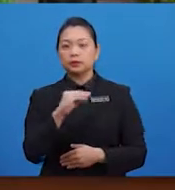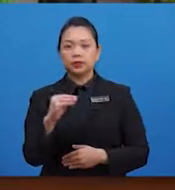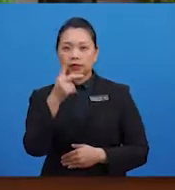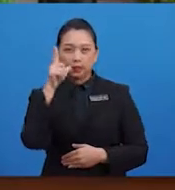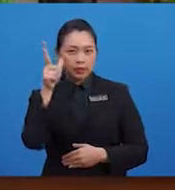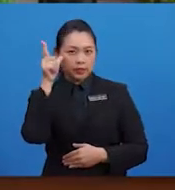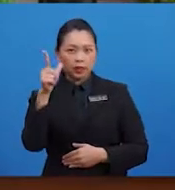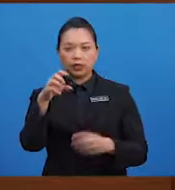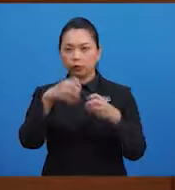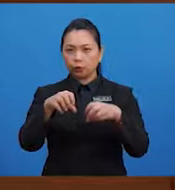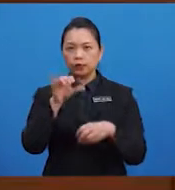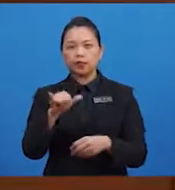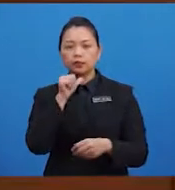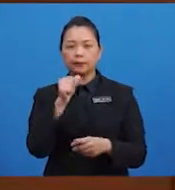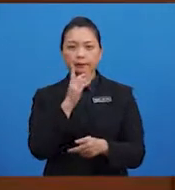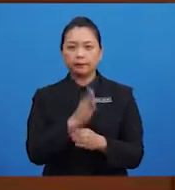bernas.